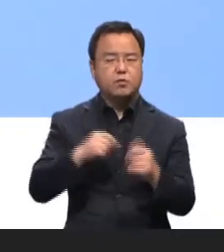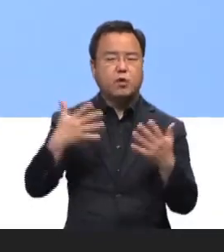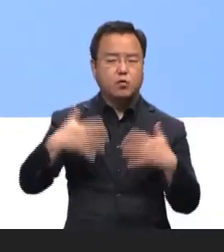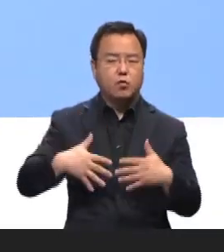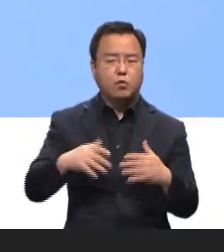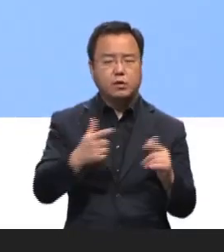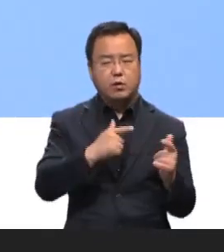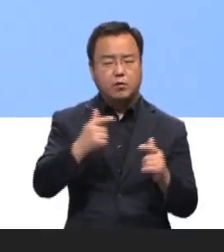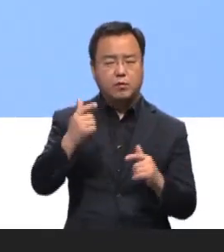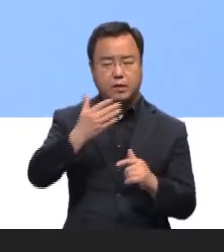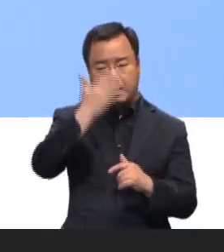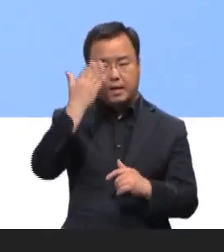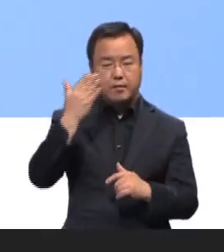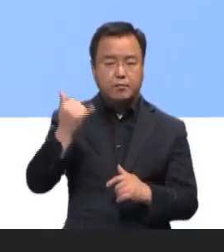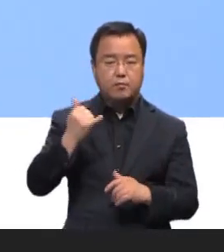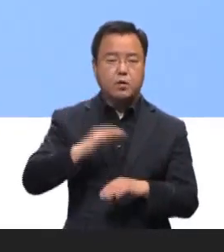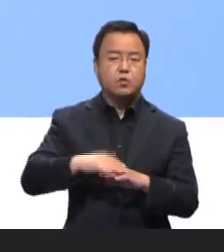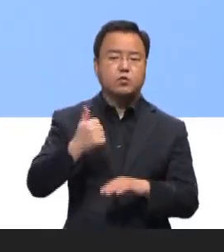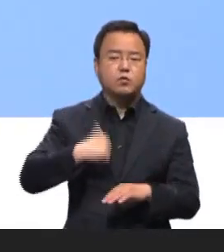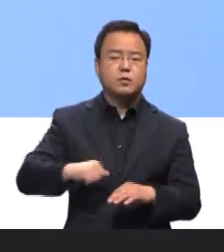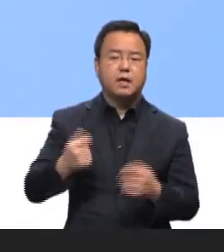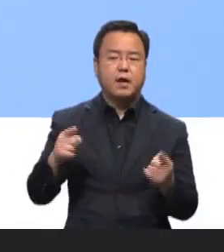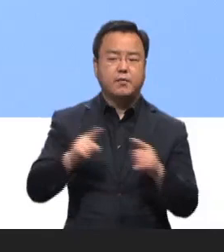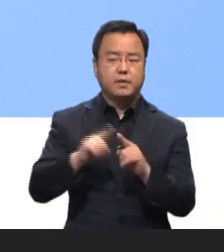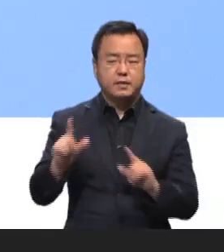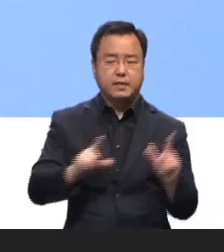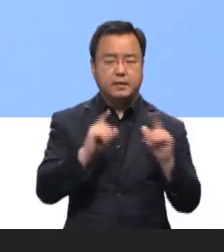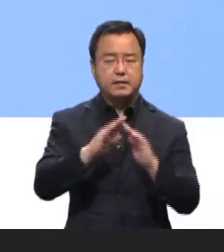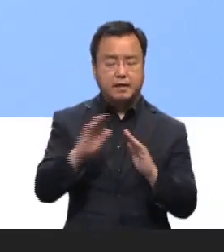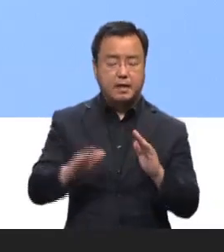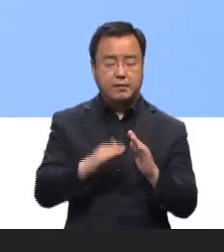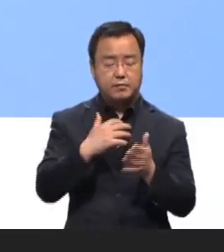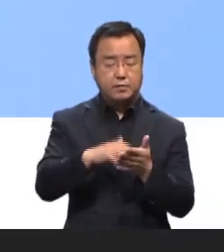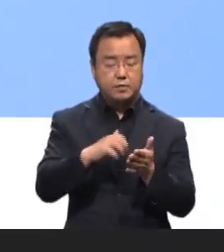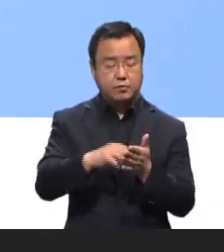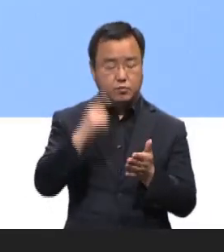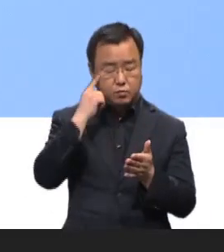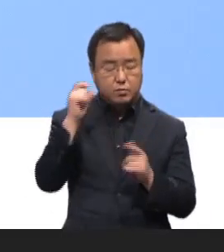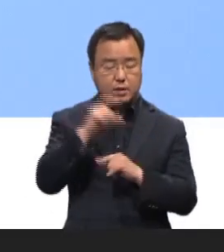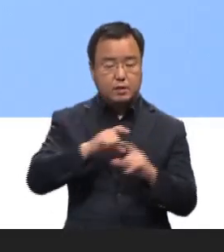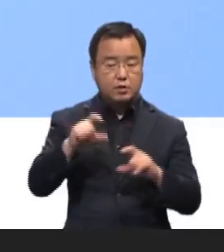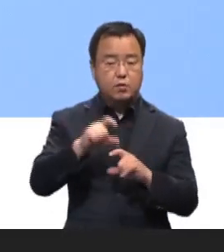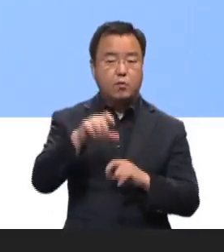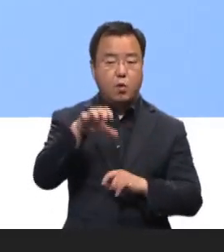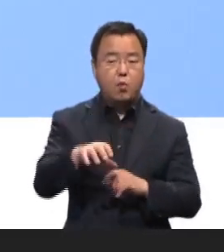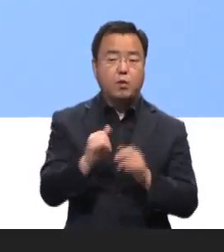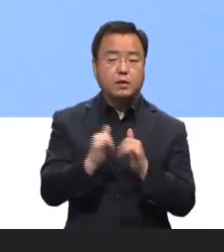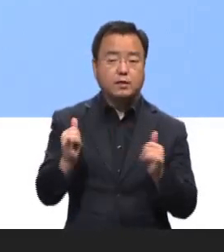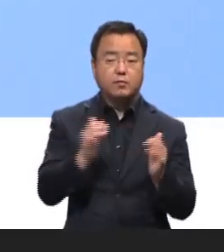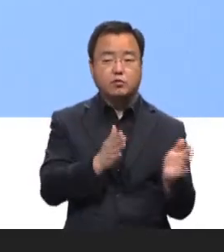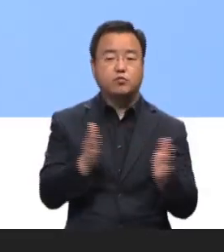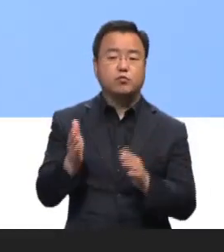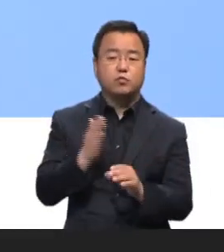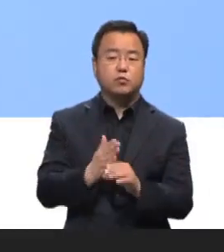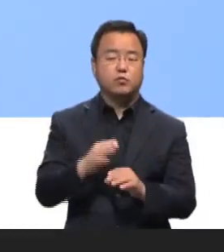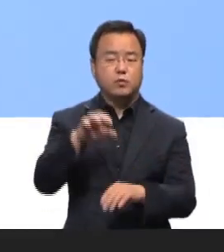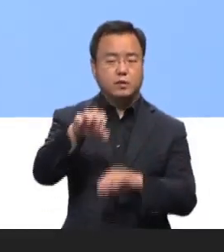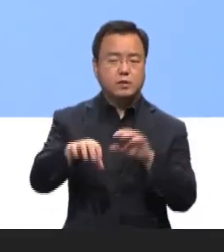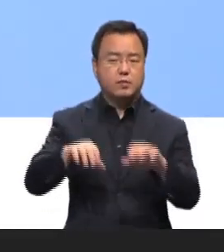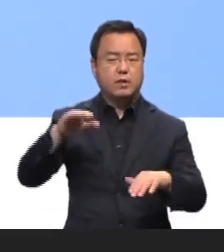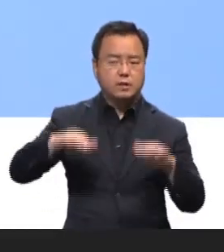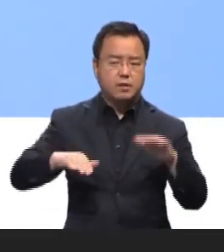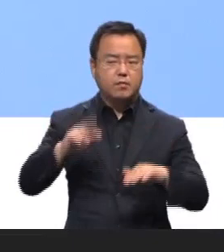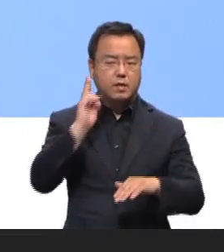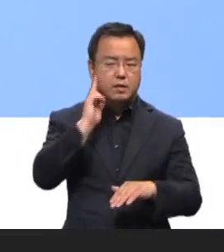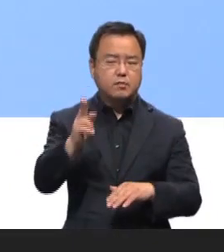사정이 있는 학생들을 대비해서 좀 더 우선순위에 두고 공간과 이적을 확보하고 있는 중입니다 이게 우리 지금 지역별 편차도 크고 학교를 편차도